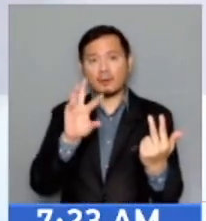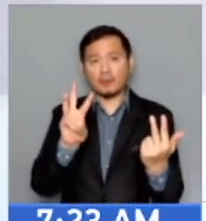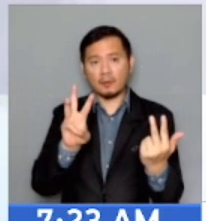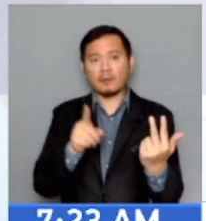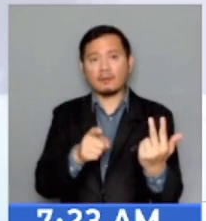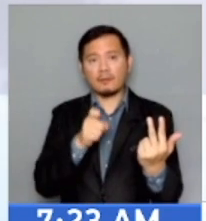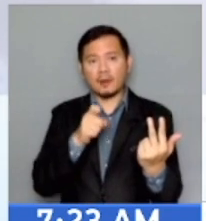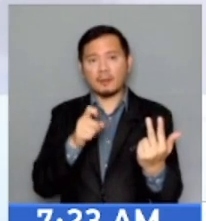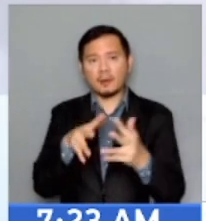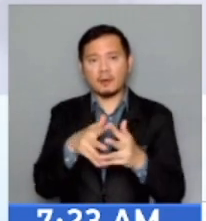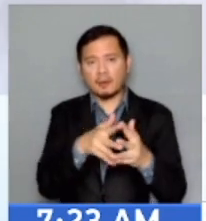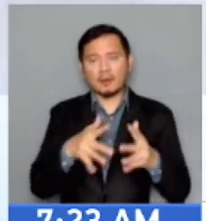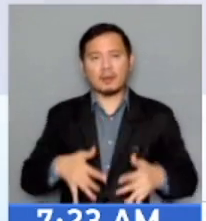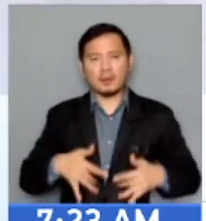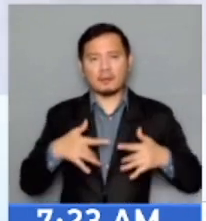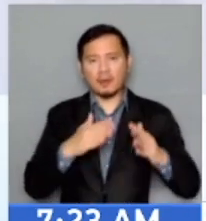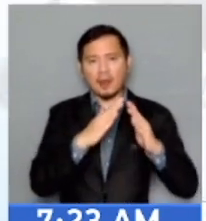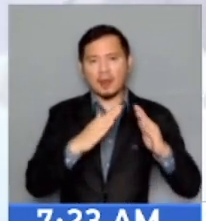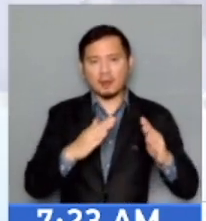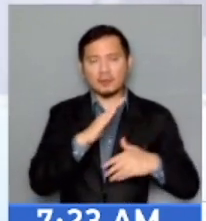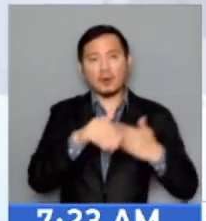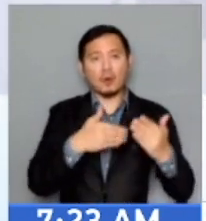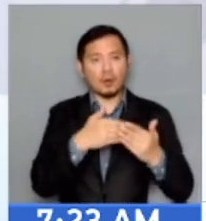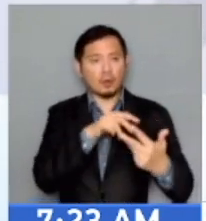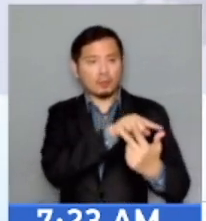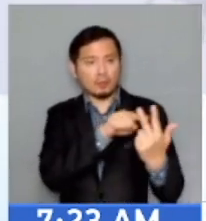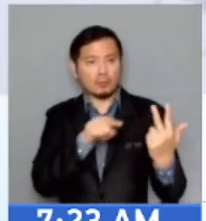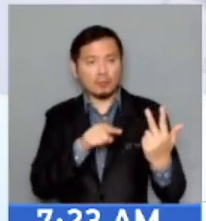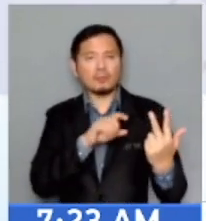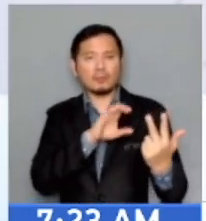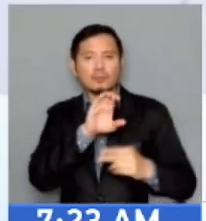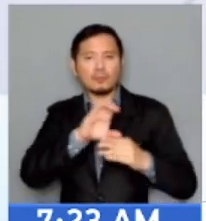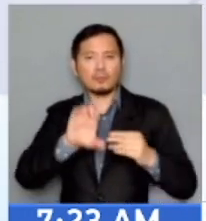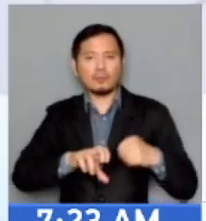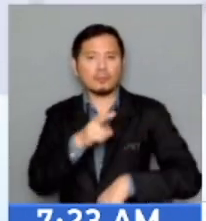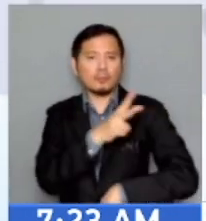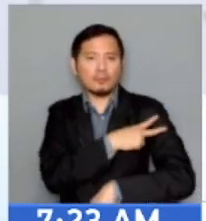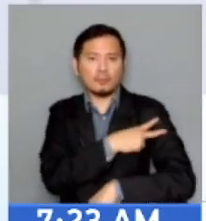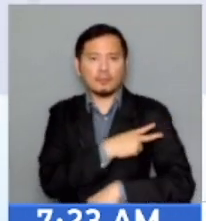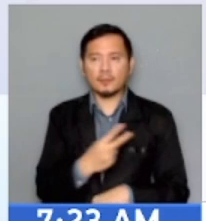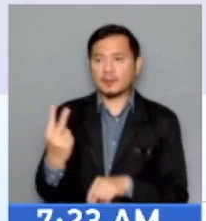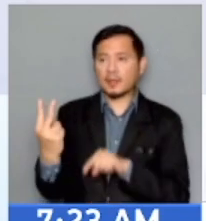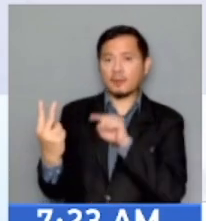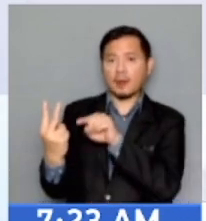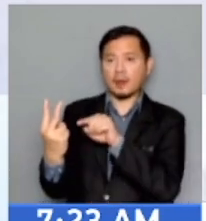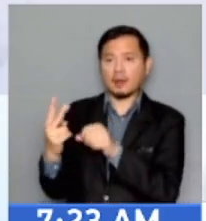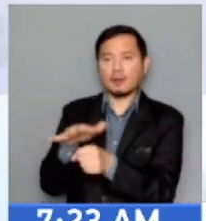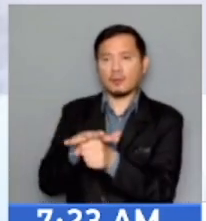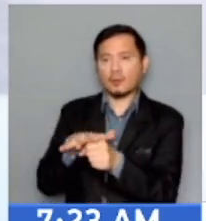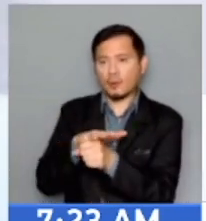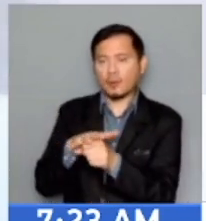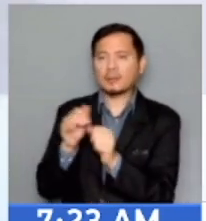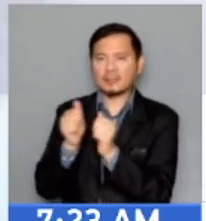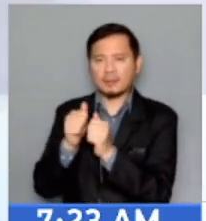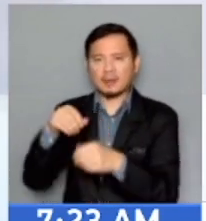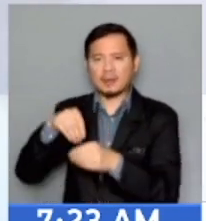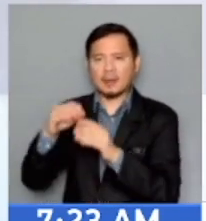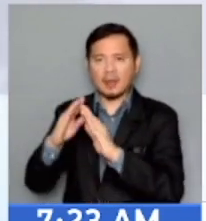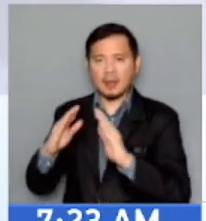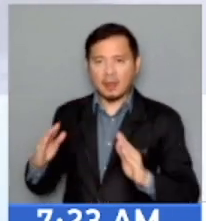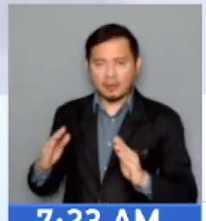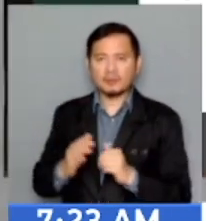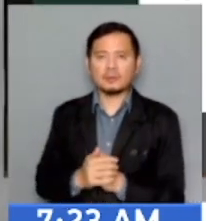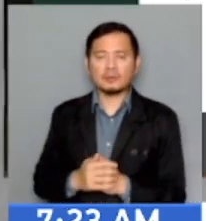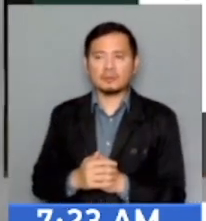bahay at pare-parehong fully vaccinated. Habang ang 2 naman ay local cases na magkasama rin sa bahay at kapwa rin fully